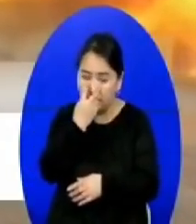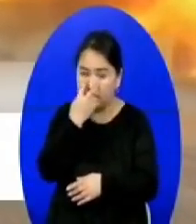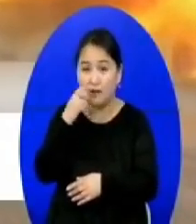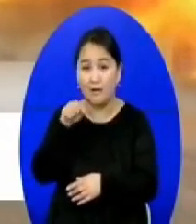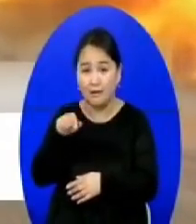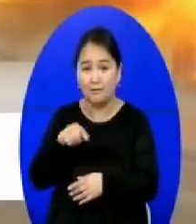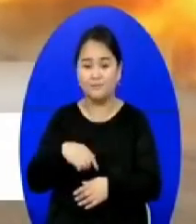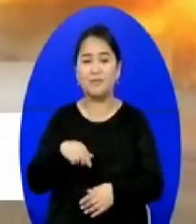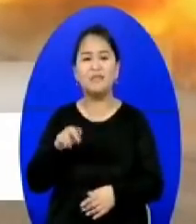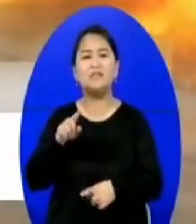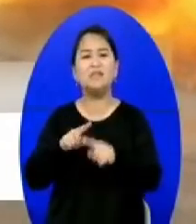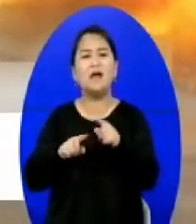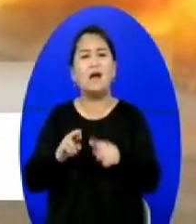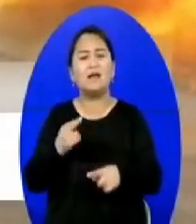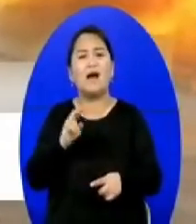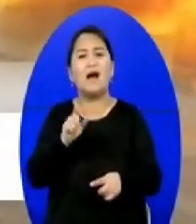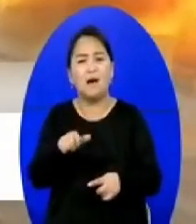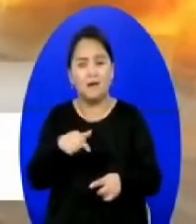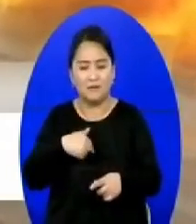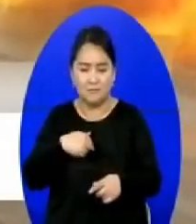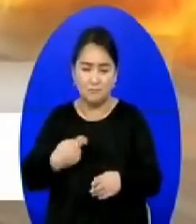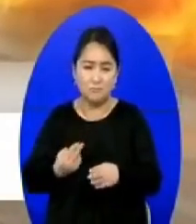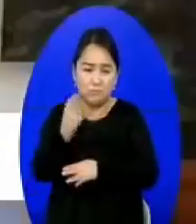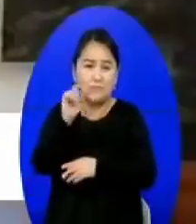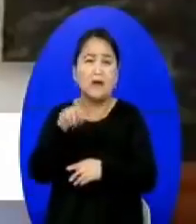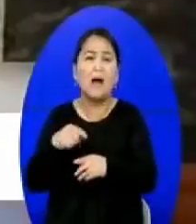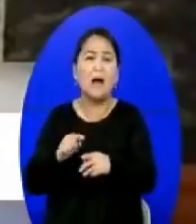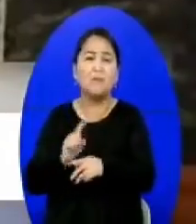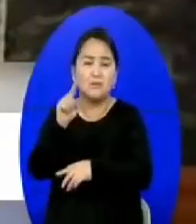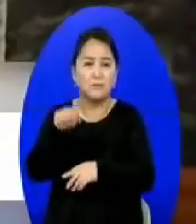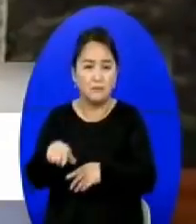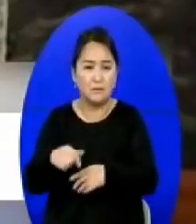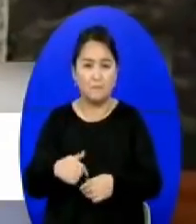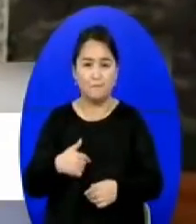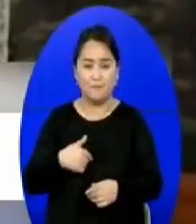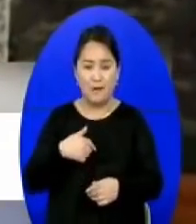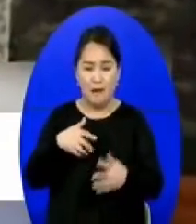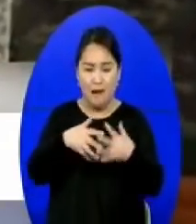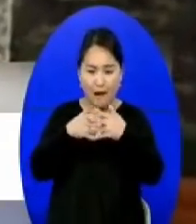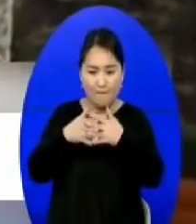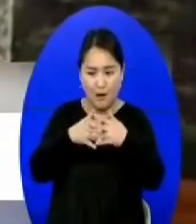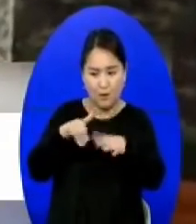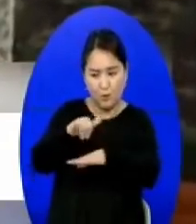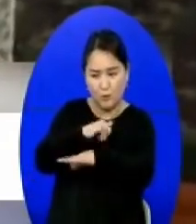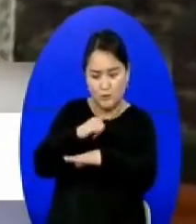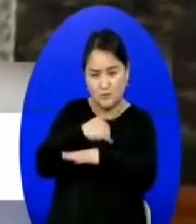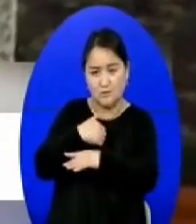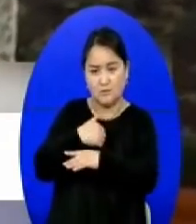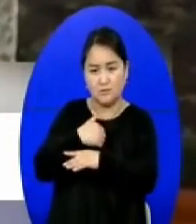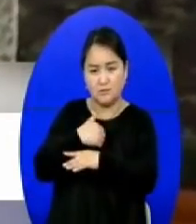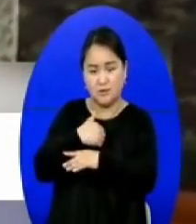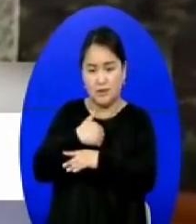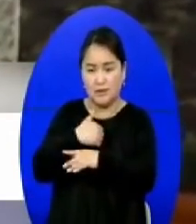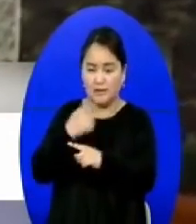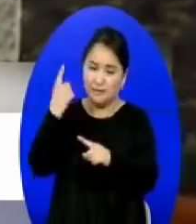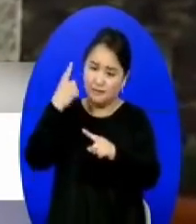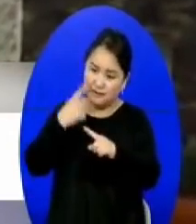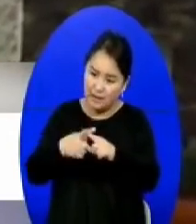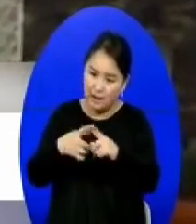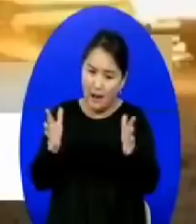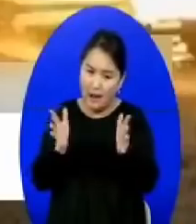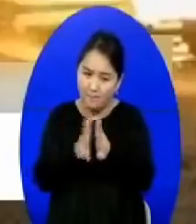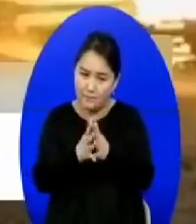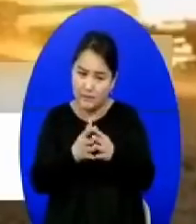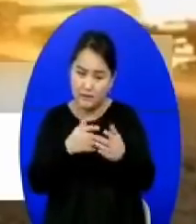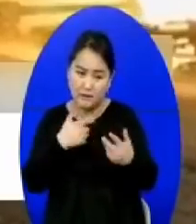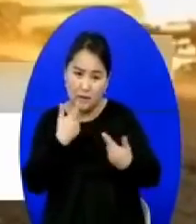өнөөдөр Пиньян ямар ухраас одоо пуужин харав гэдэг нь Америк нэгдсэн улсыг одоо мухардмал байдалд орсон байгаа яриа хэлэлцээндээ эргэж оруулах зорилгоор